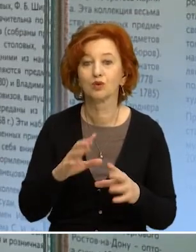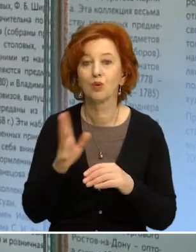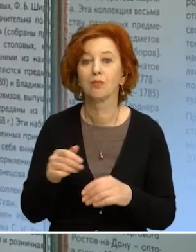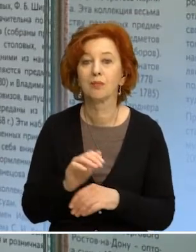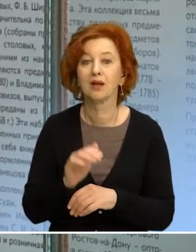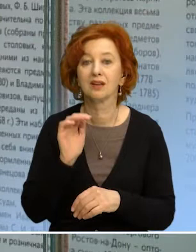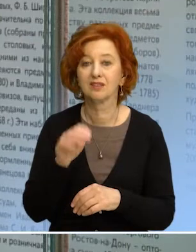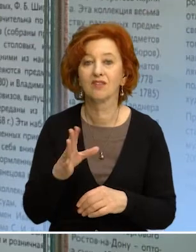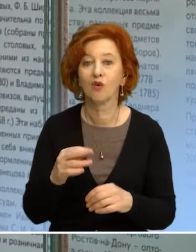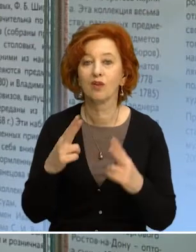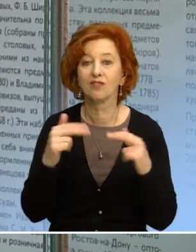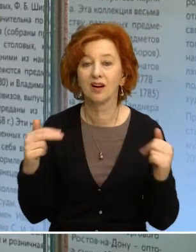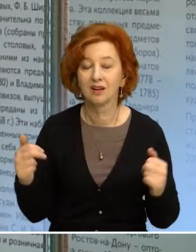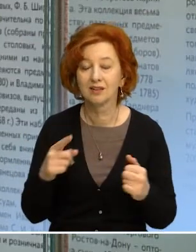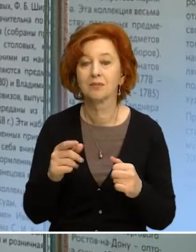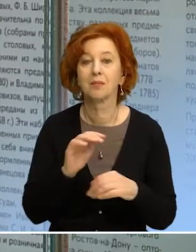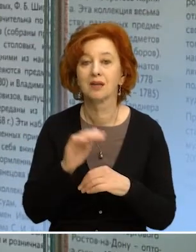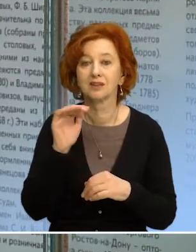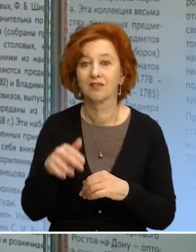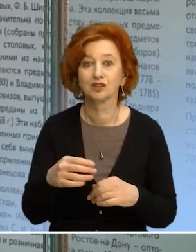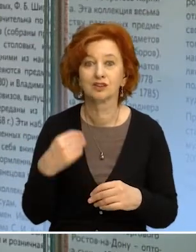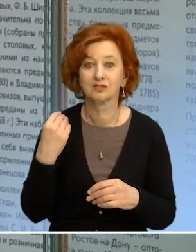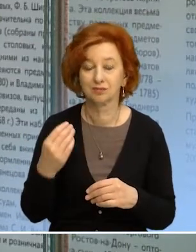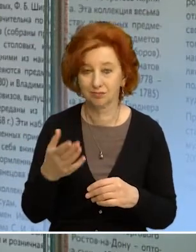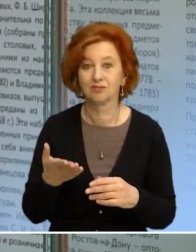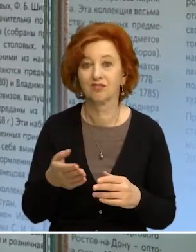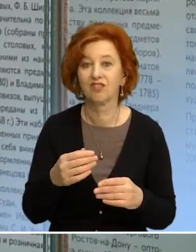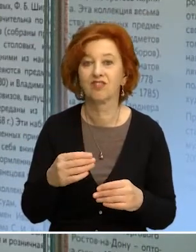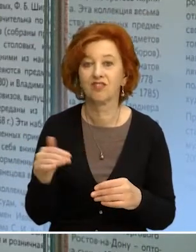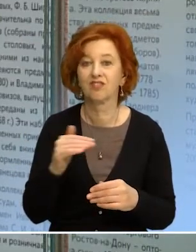поставщик во дворец, поставщик фарфора, который был